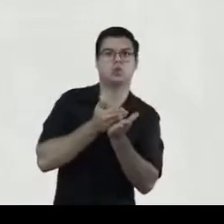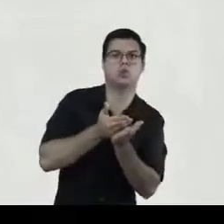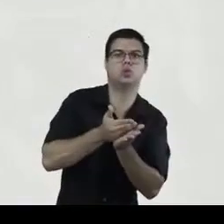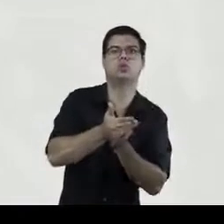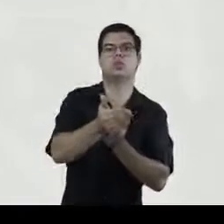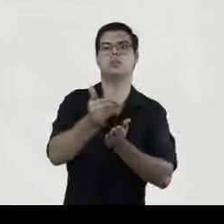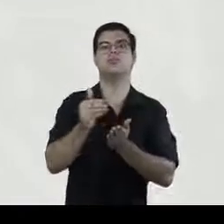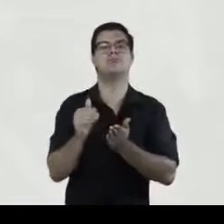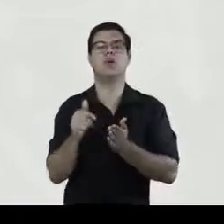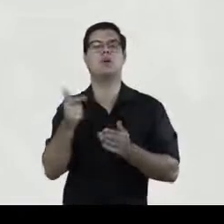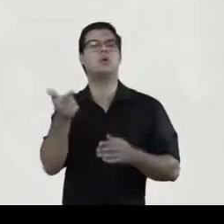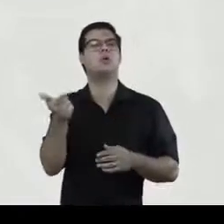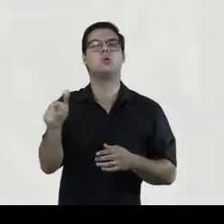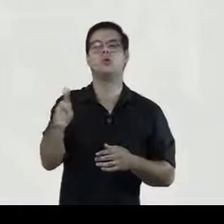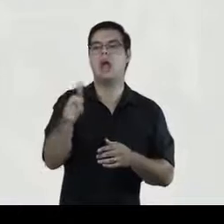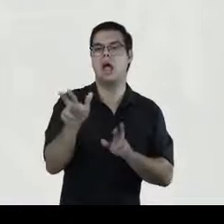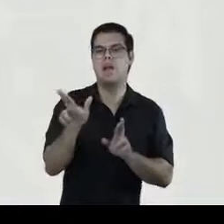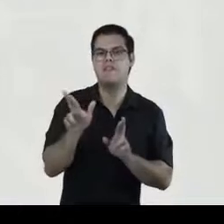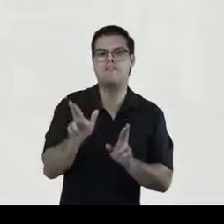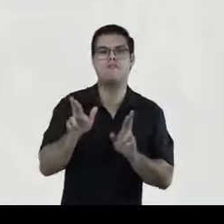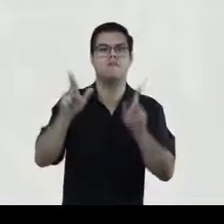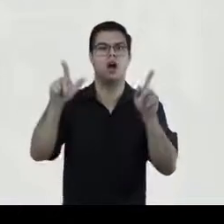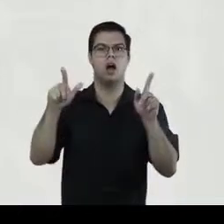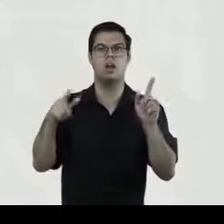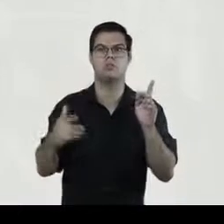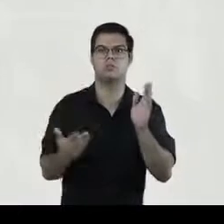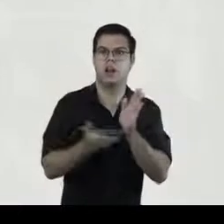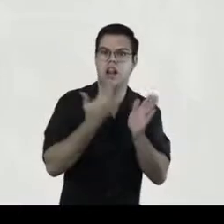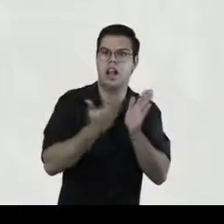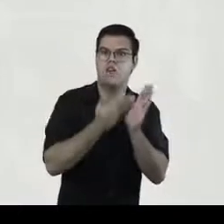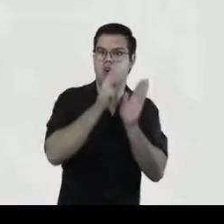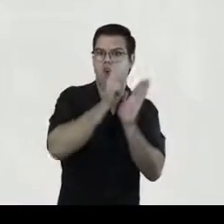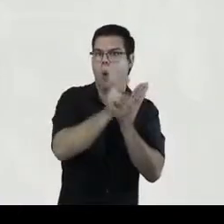différence dans tous les exemplaires des éditions de 1555